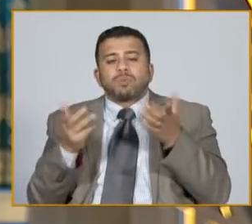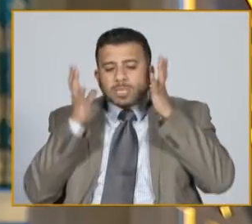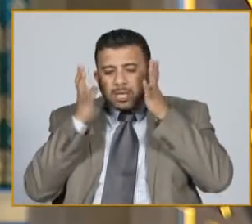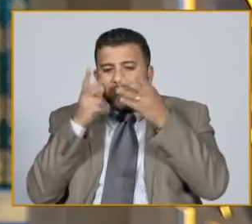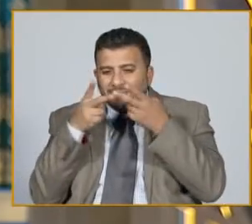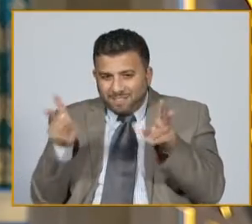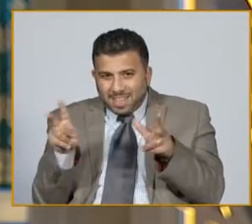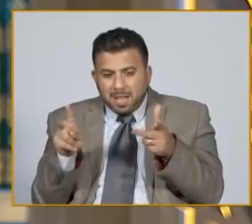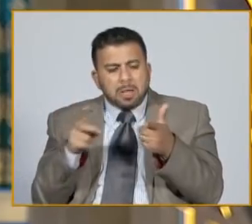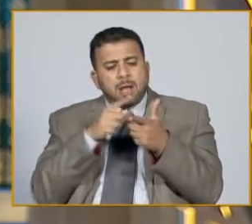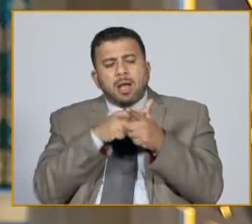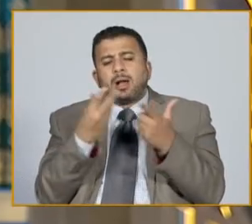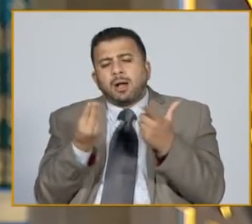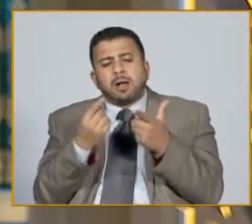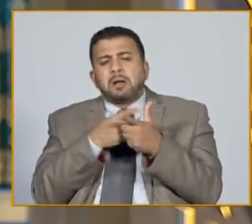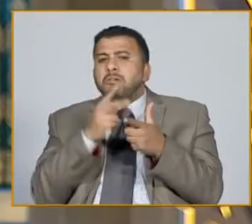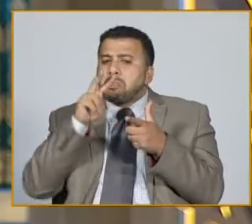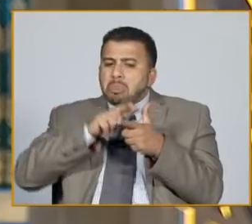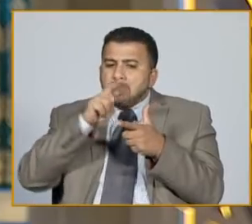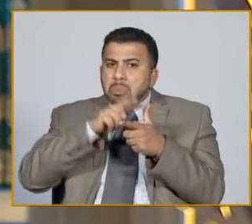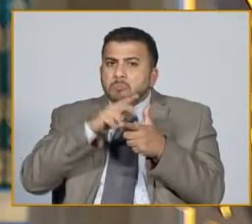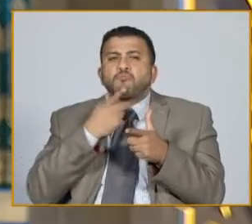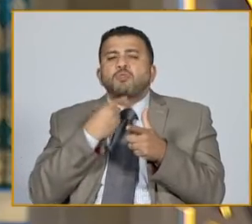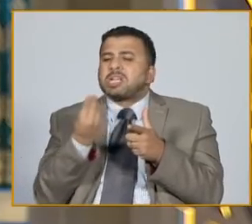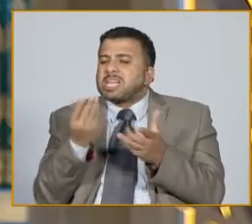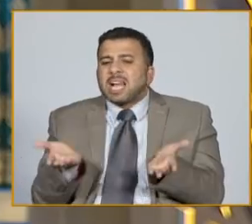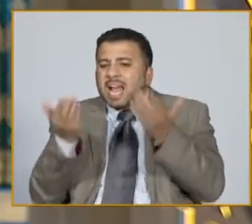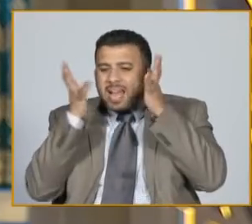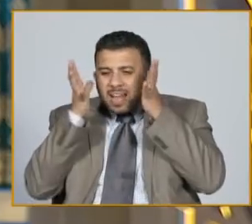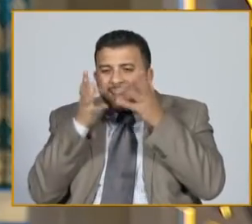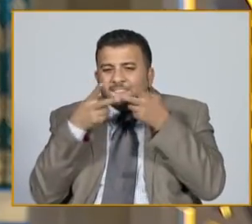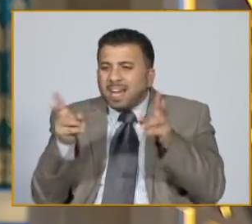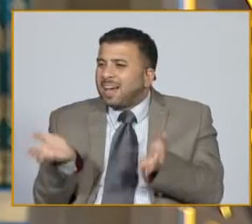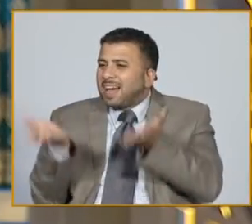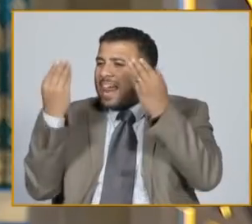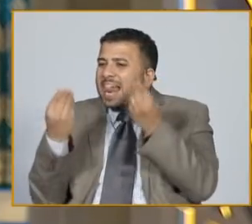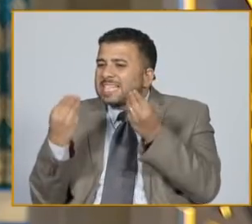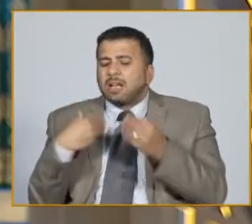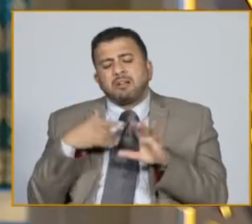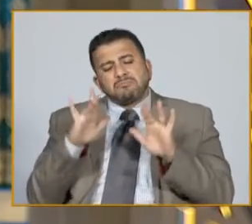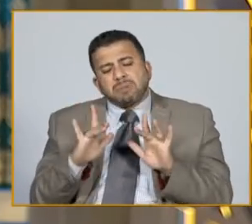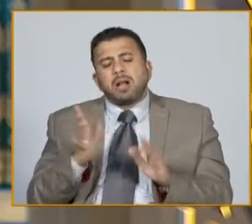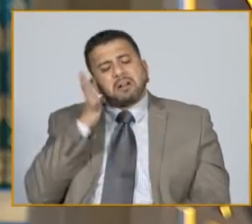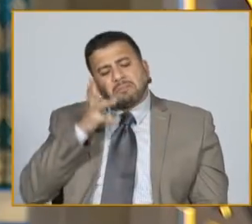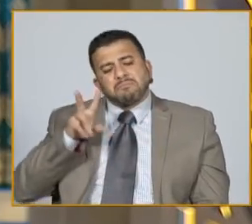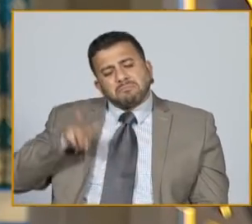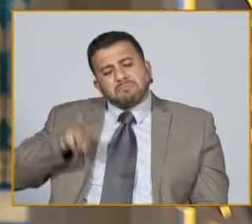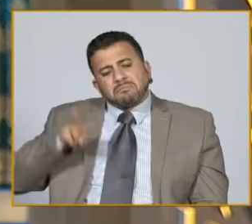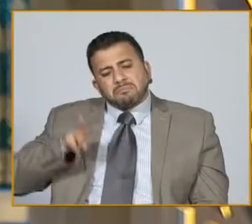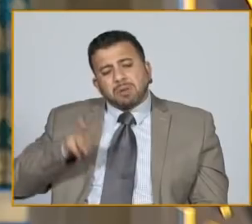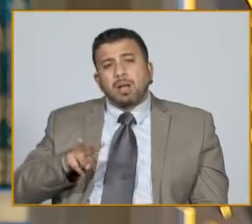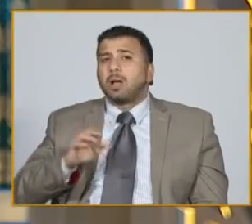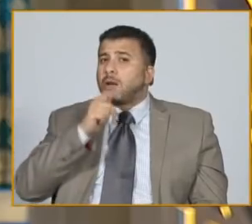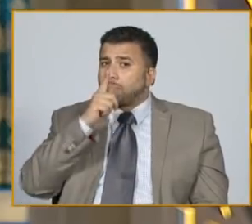السنة. وقد ورد حديث لا بأس بإسناده أن النبي صلى الله عليه وآله وسلم قال: رحم الله امرأ